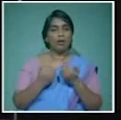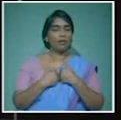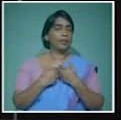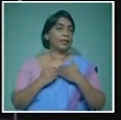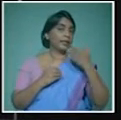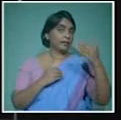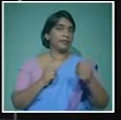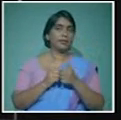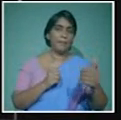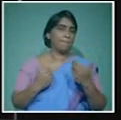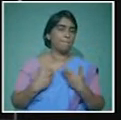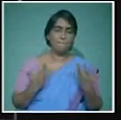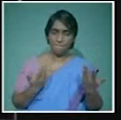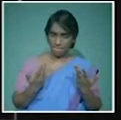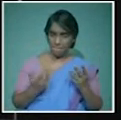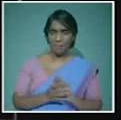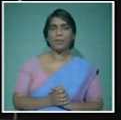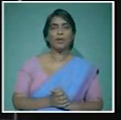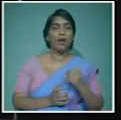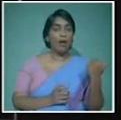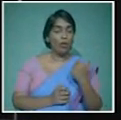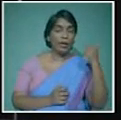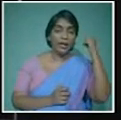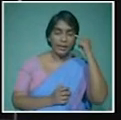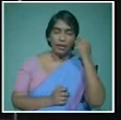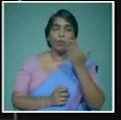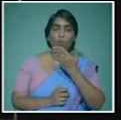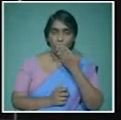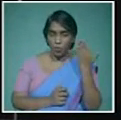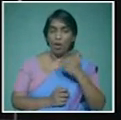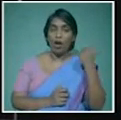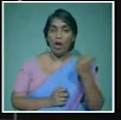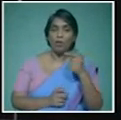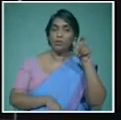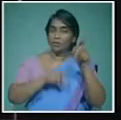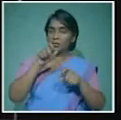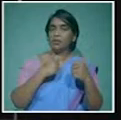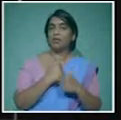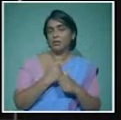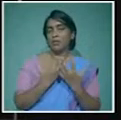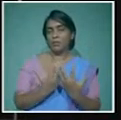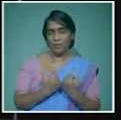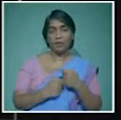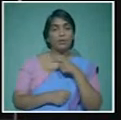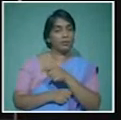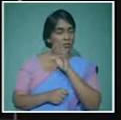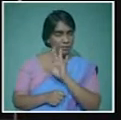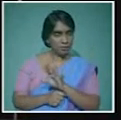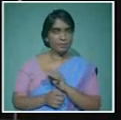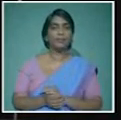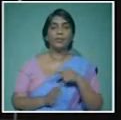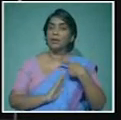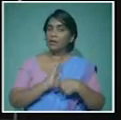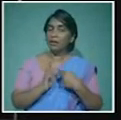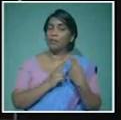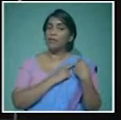ඉදිරියට යන්න හැකියාව ලැබෙන්නේ නැහැ. අලුතින් හිතන්න පුළුවන් අලුත් පරම්පරාවක් හදන්න අවශ්‍යයි. ඒ අයට මේ